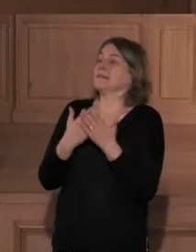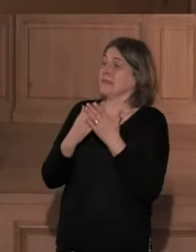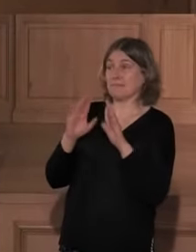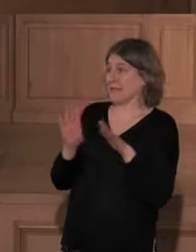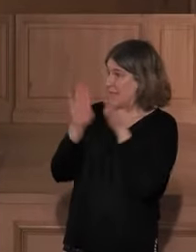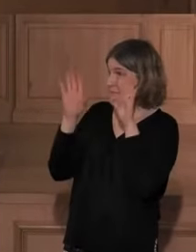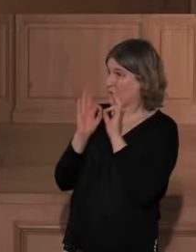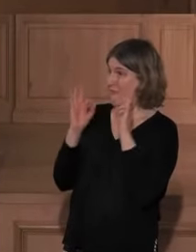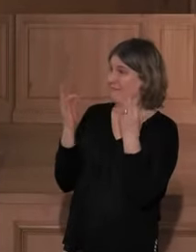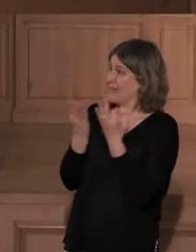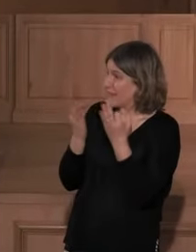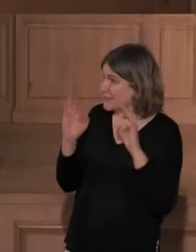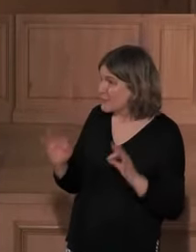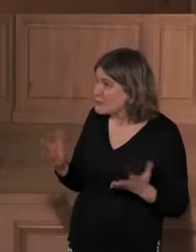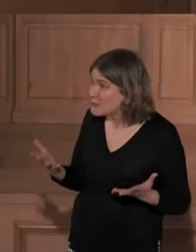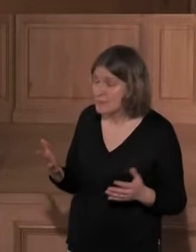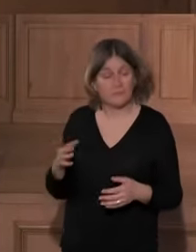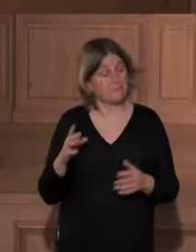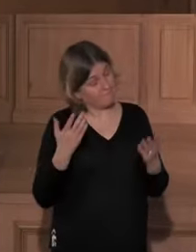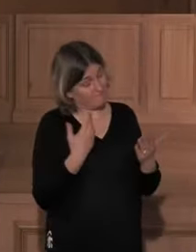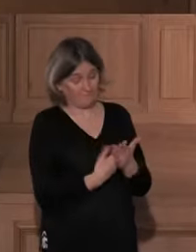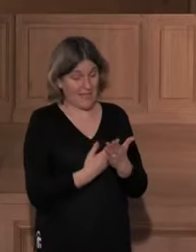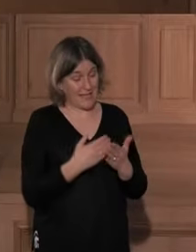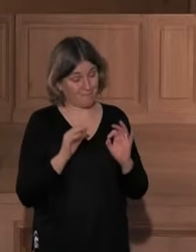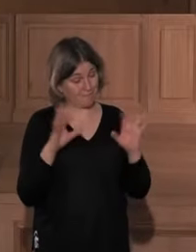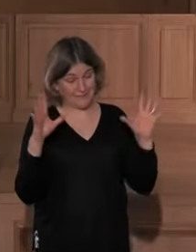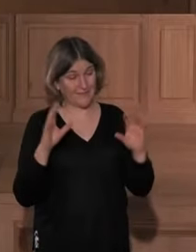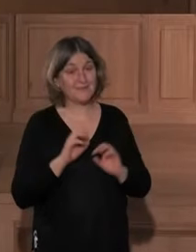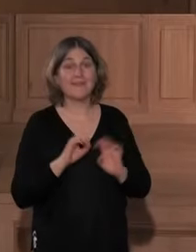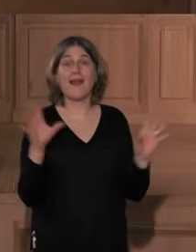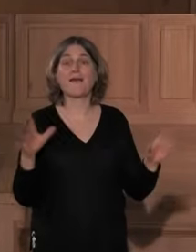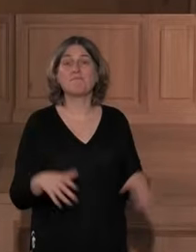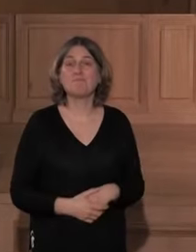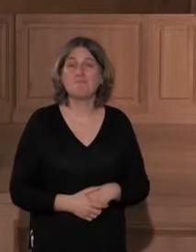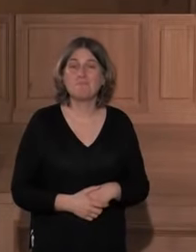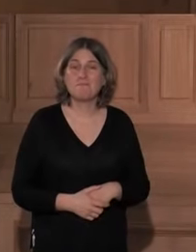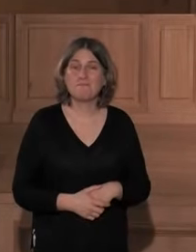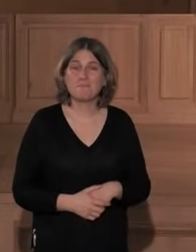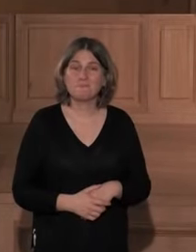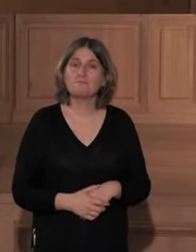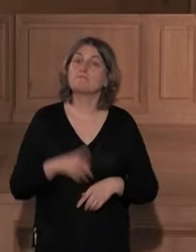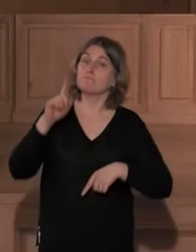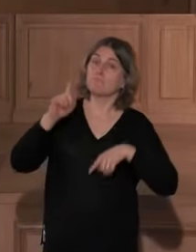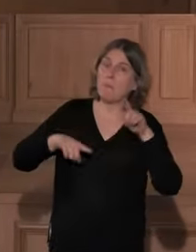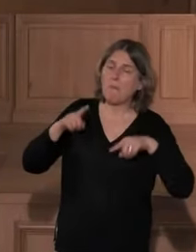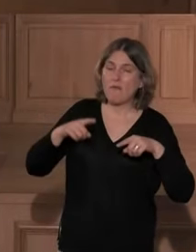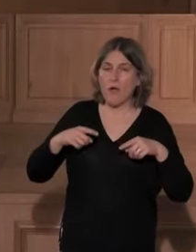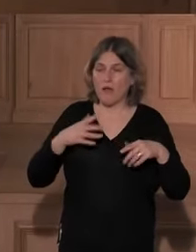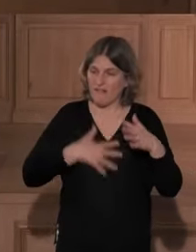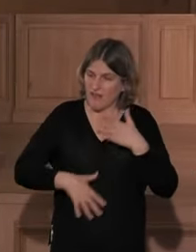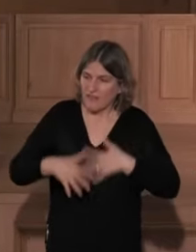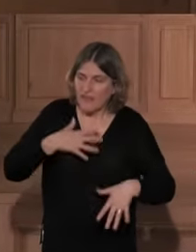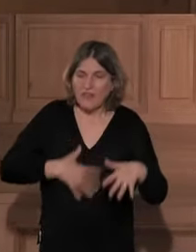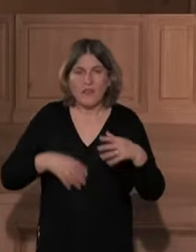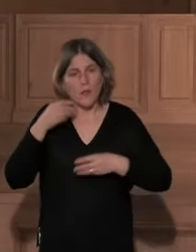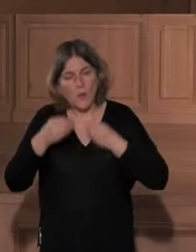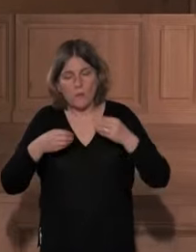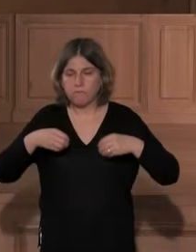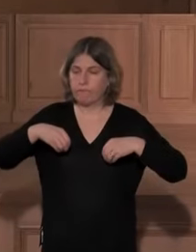C'est ça. Bah oui. Ça parle de fraternité. Est-ce que il y a des moments de découragement, de lassitude, de difficultés qui